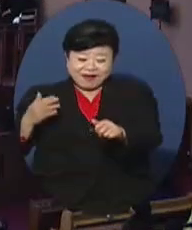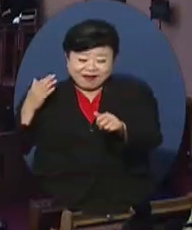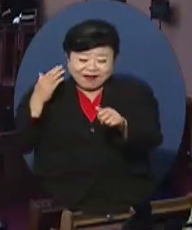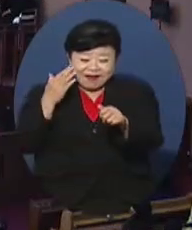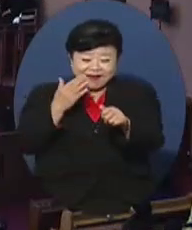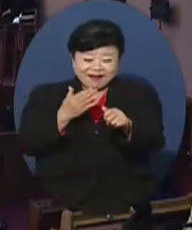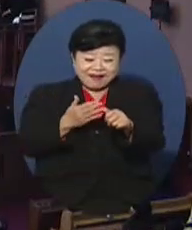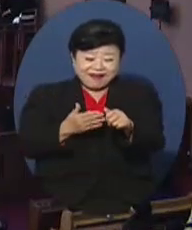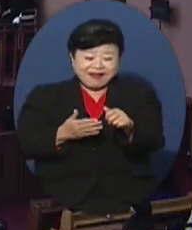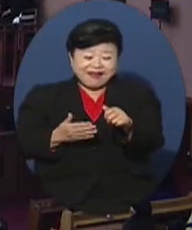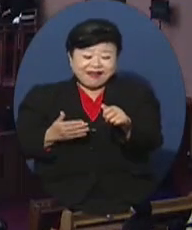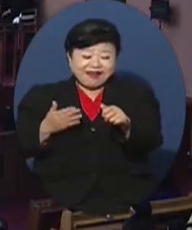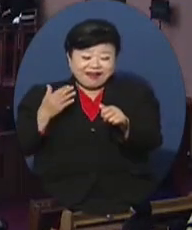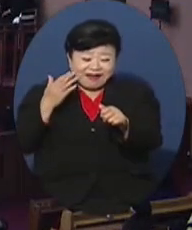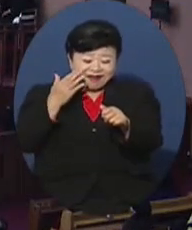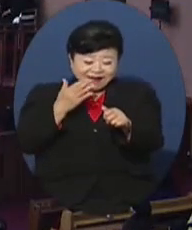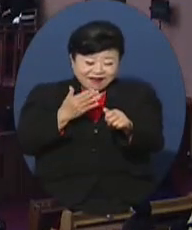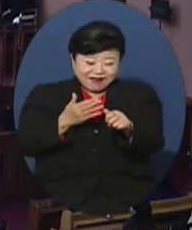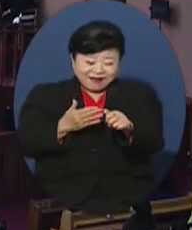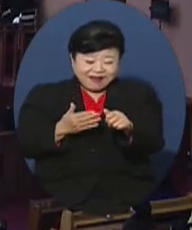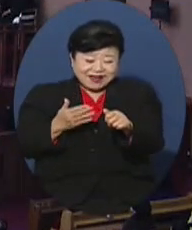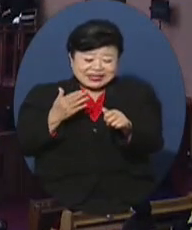전파